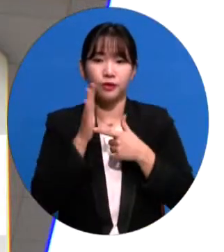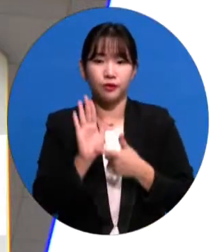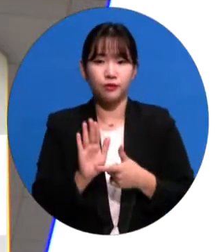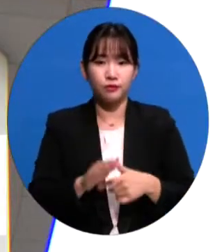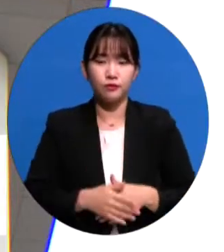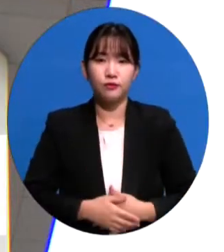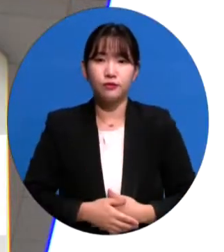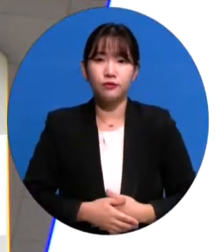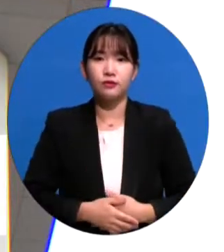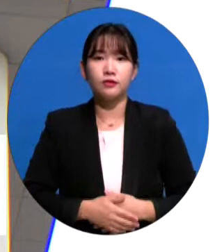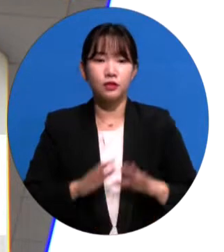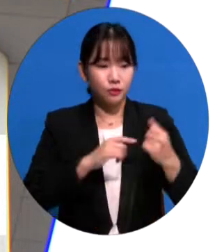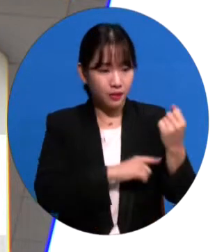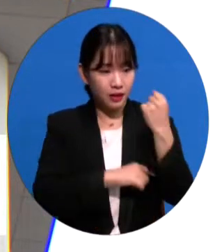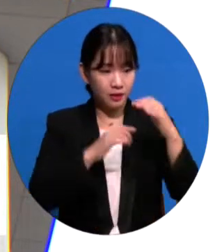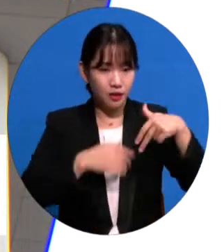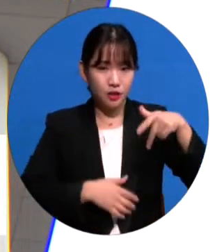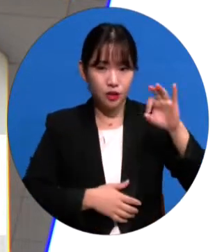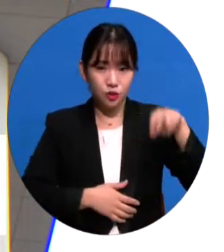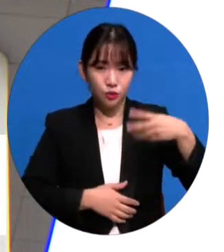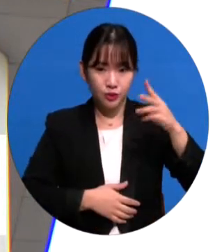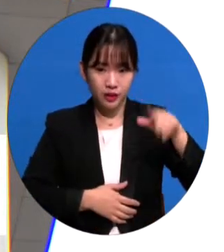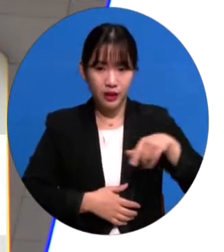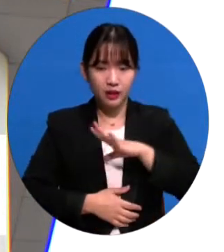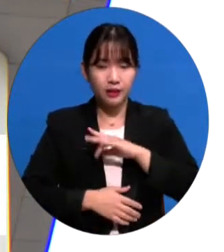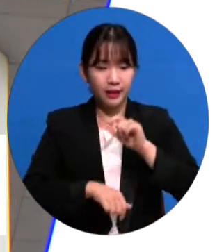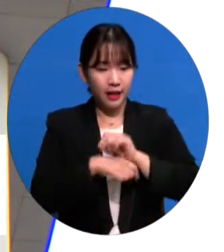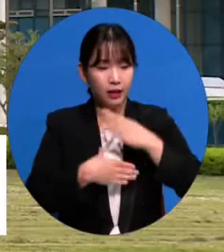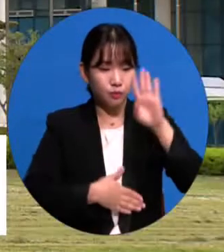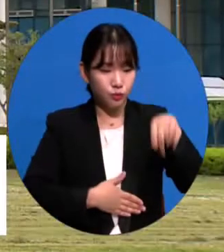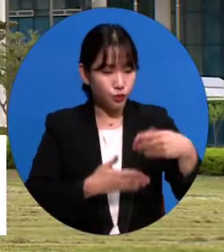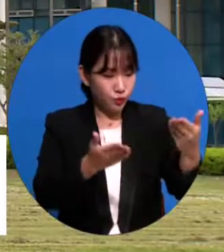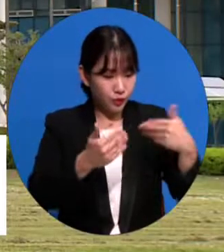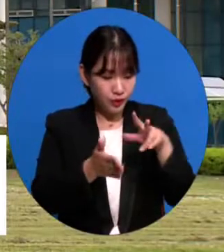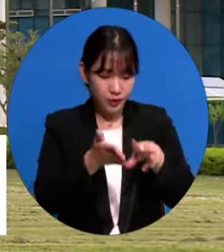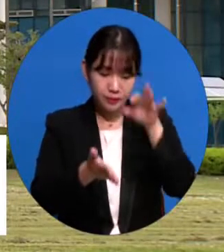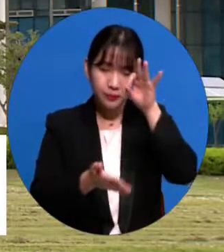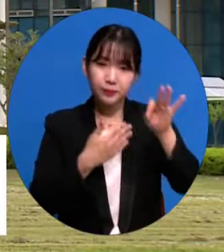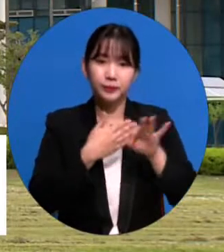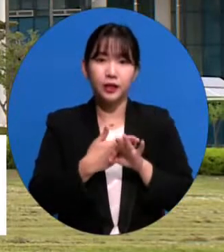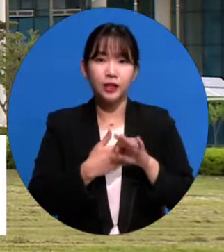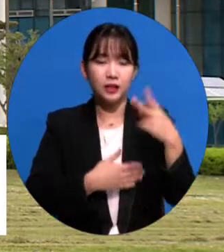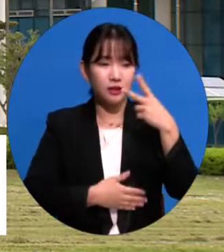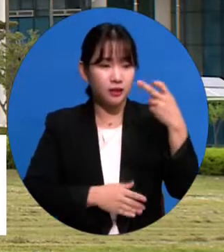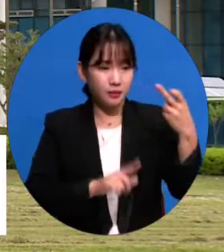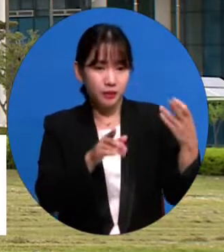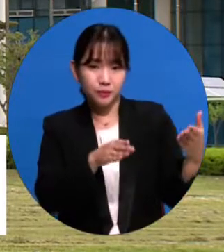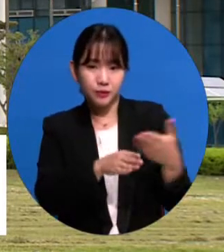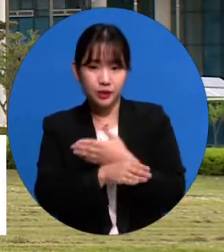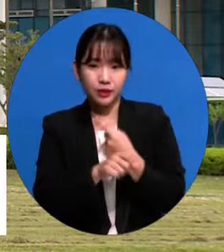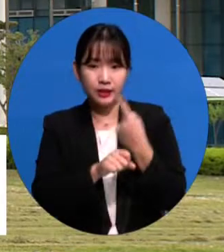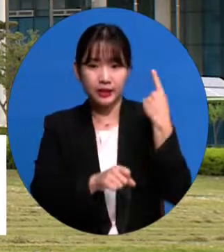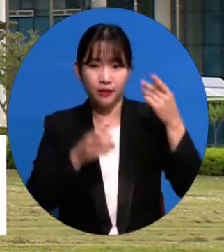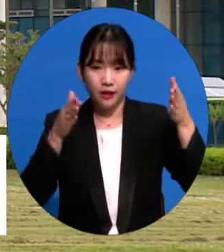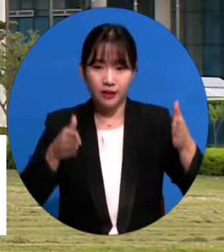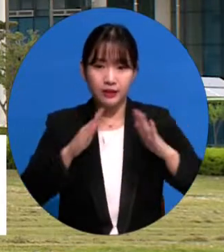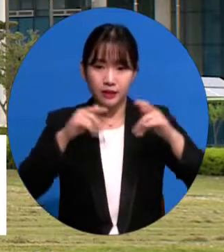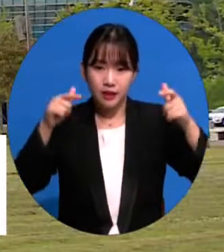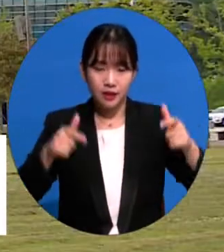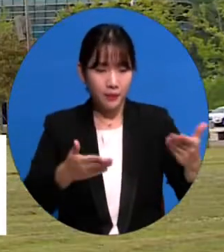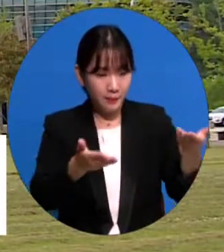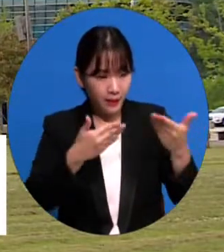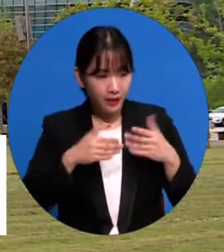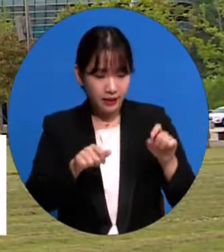나타났습니다. 국민의힘 정우택 의원이 행정안전부에서 받은 자료에 따르면 2012년부터 지난해까지 전라남도가